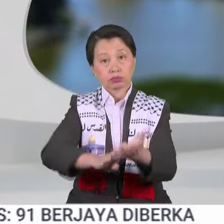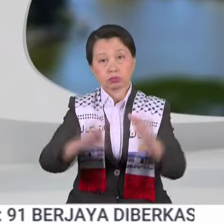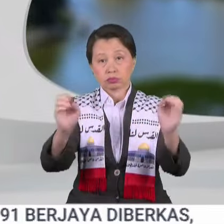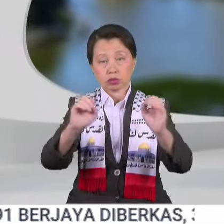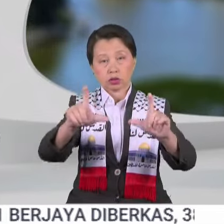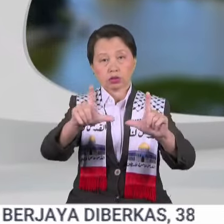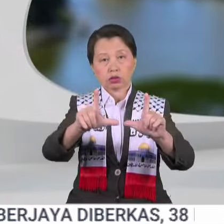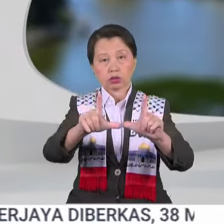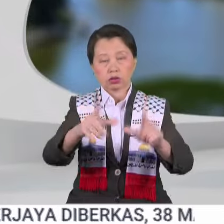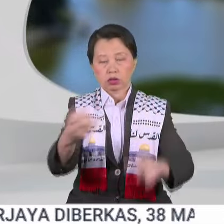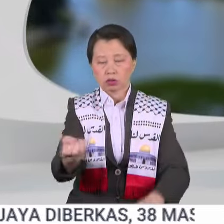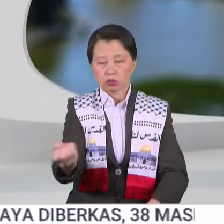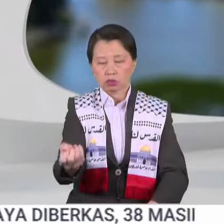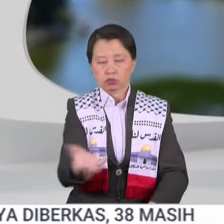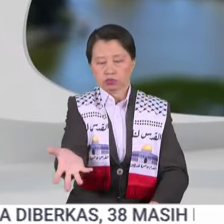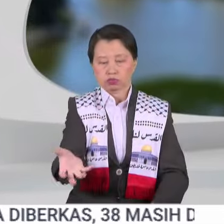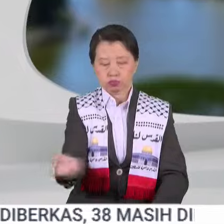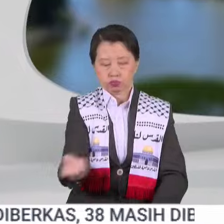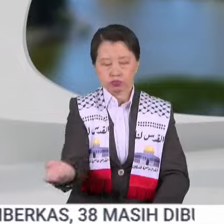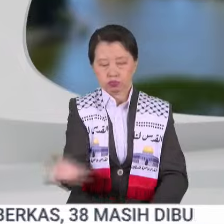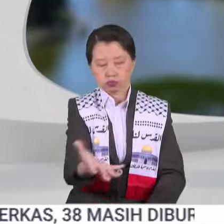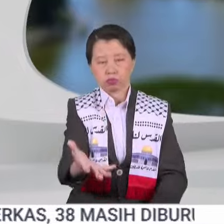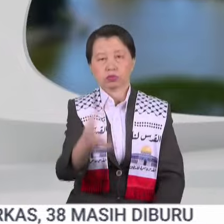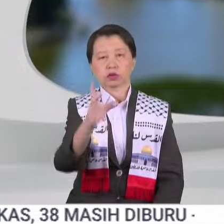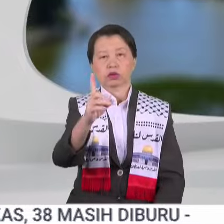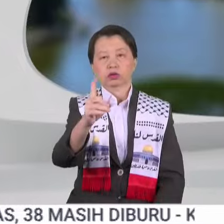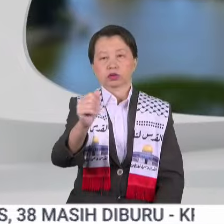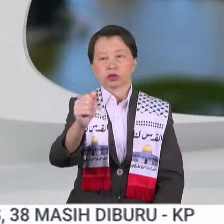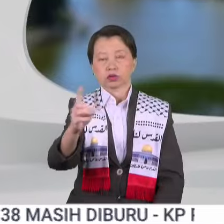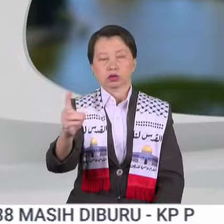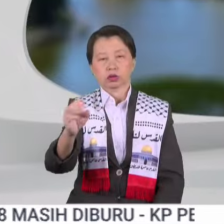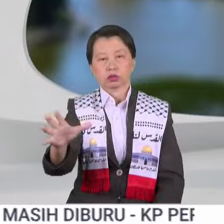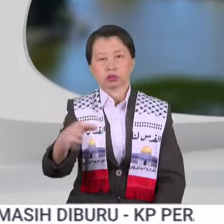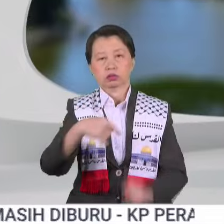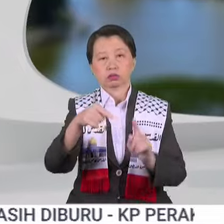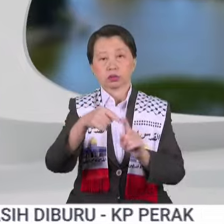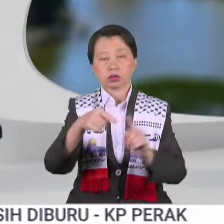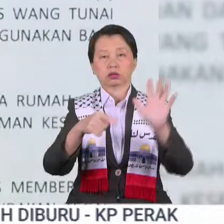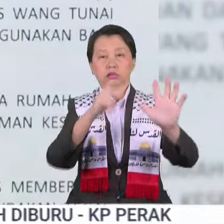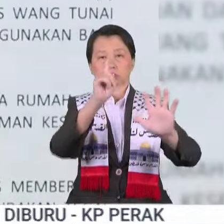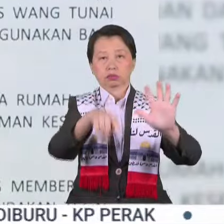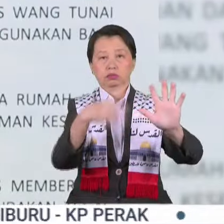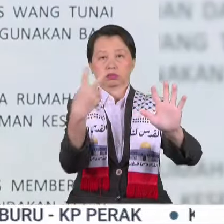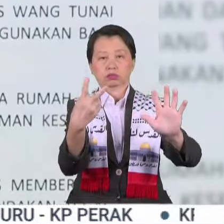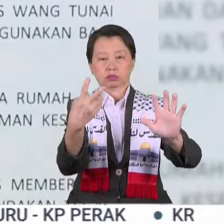menerusi obdadu di kawasan daerah Kuching pada 5 Februari lepas.